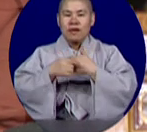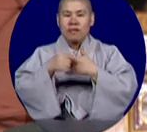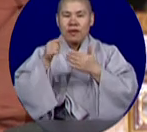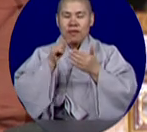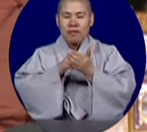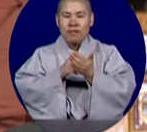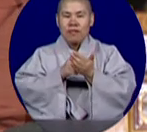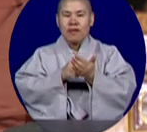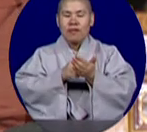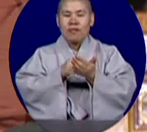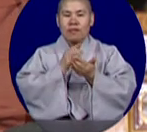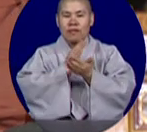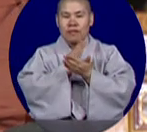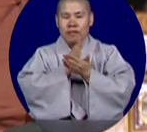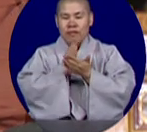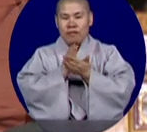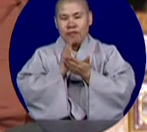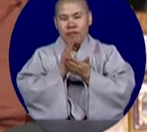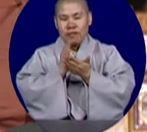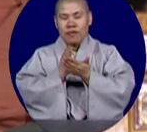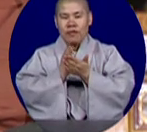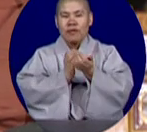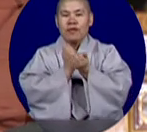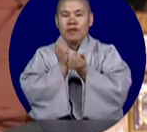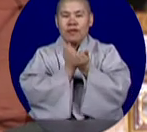학문입니다. 그런데 그